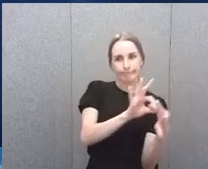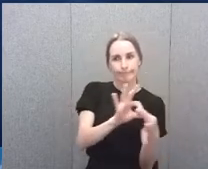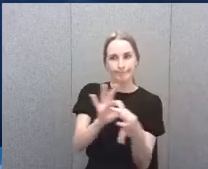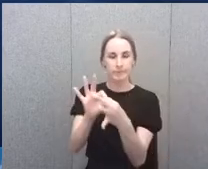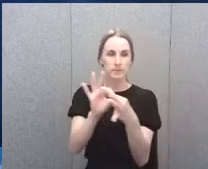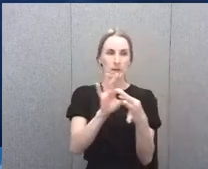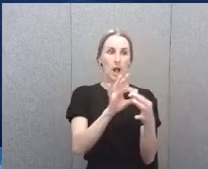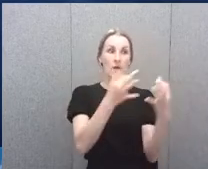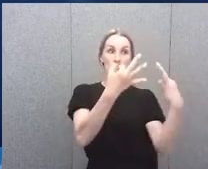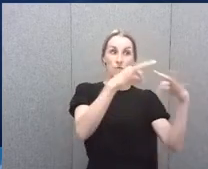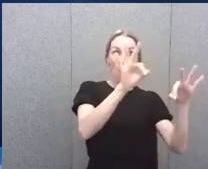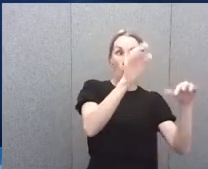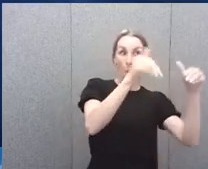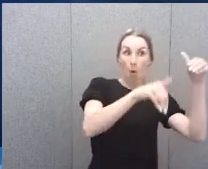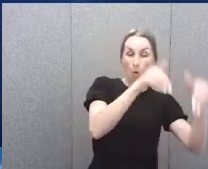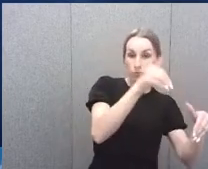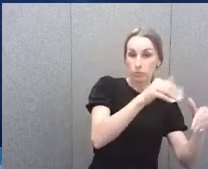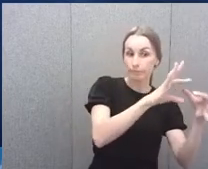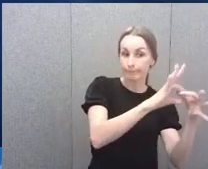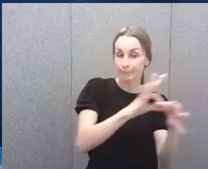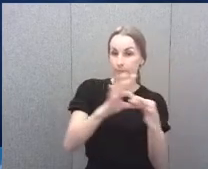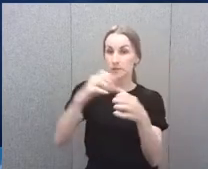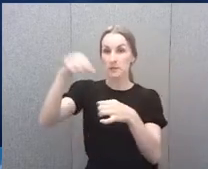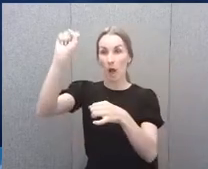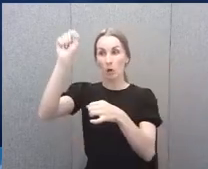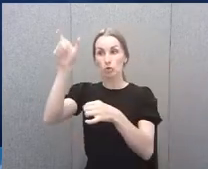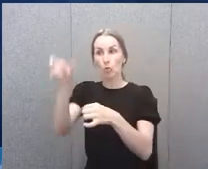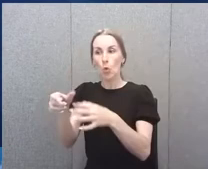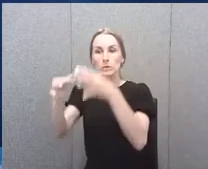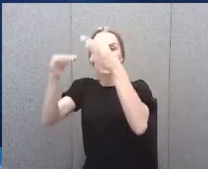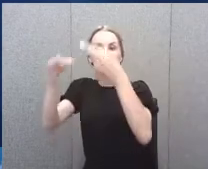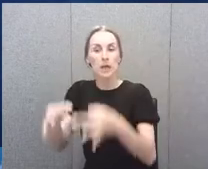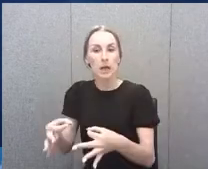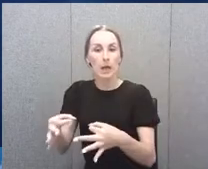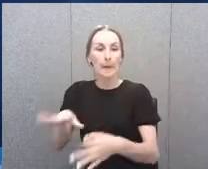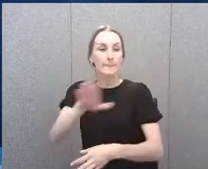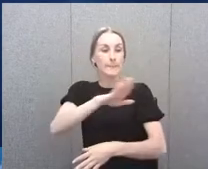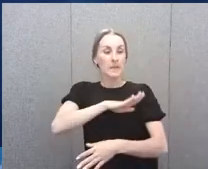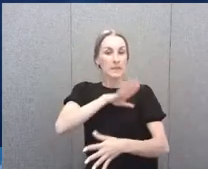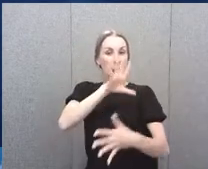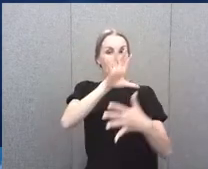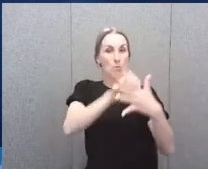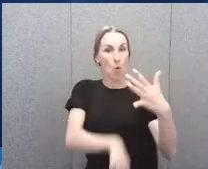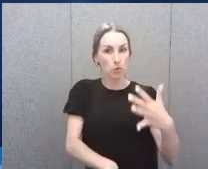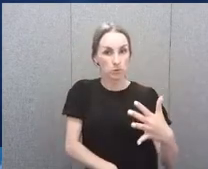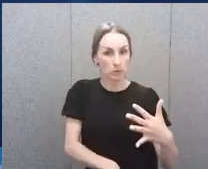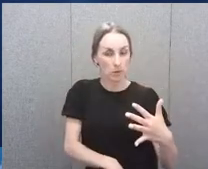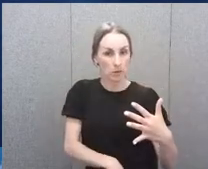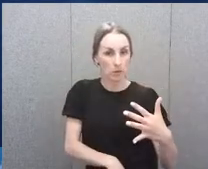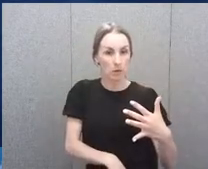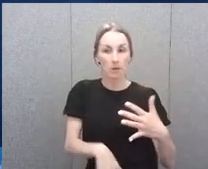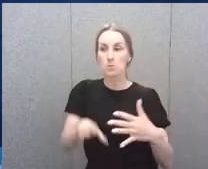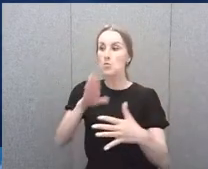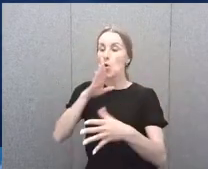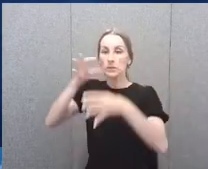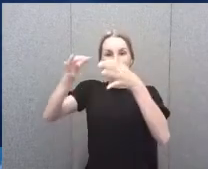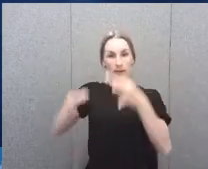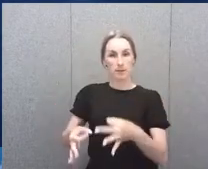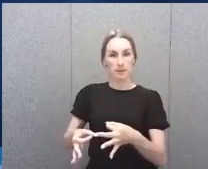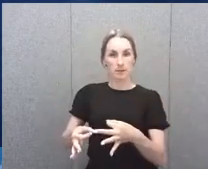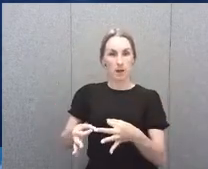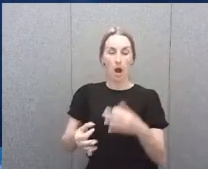остальное, придет решение всех остальных вопросов, будь то права человека, будь то смертная казнь,